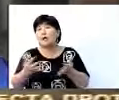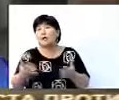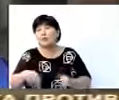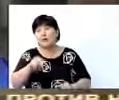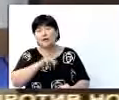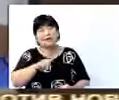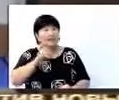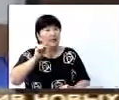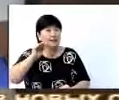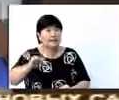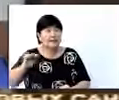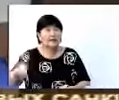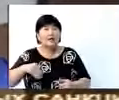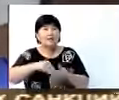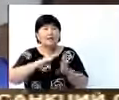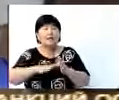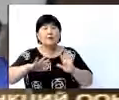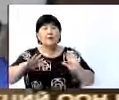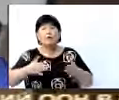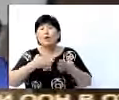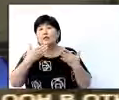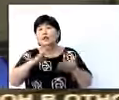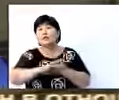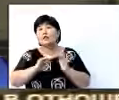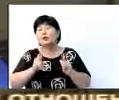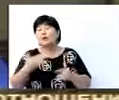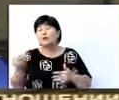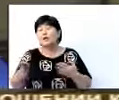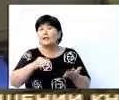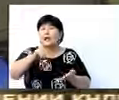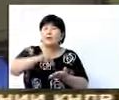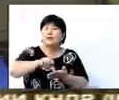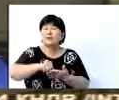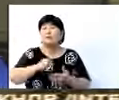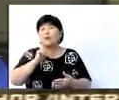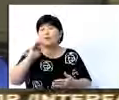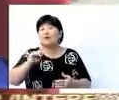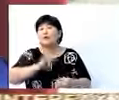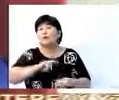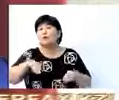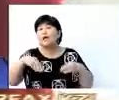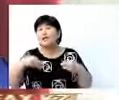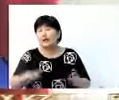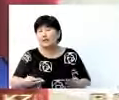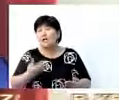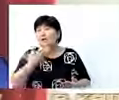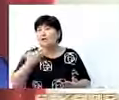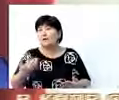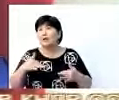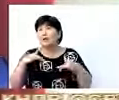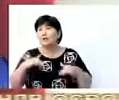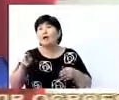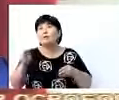работу несовершеннолетних. Зафиксирован случай отсутствия договора между законными представителями подростков и работодателями. С последними